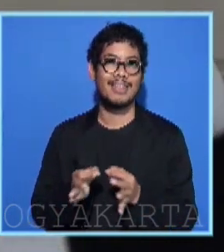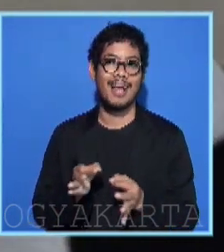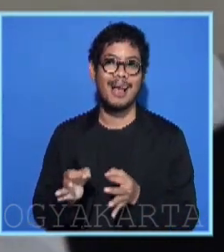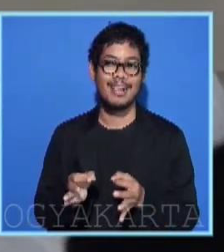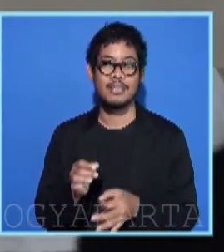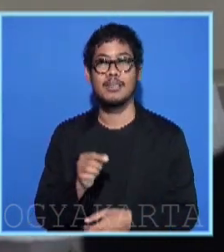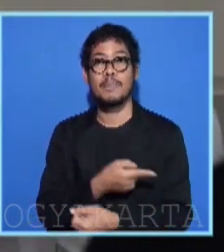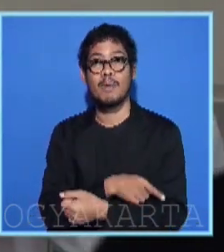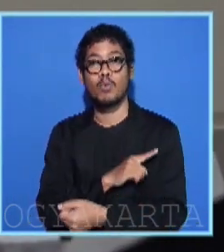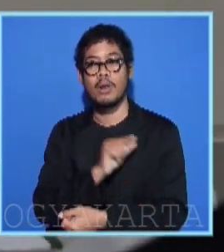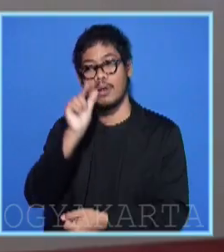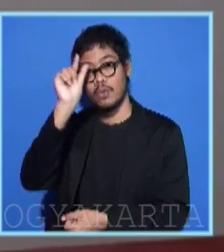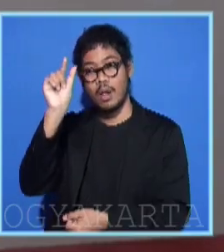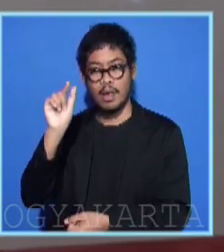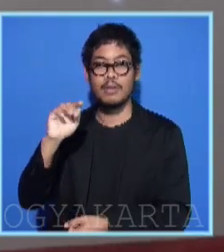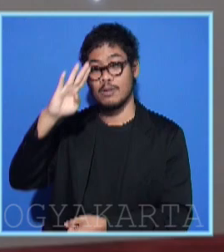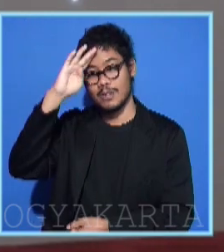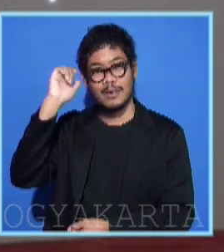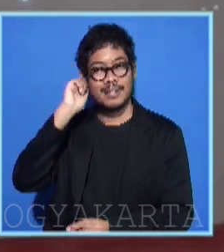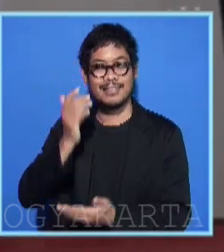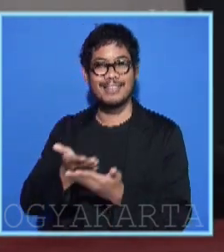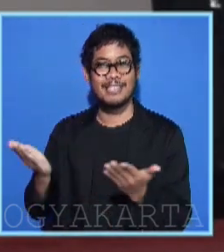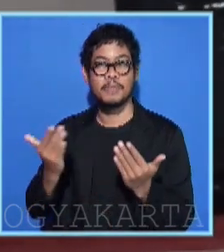dan Ustazah majelis ilmu dan mempererat kerukunan antar umat